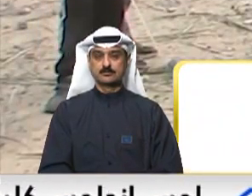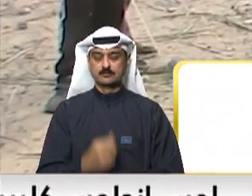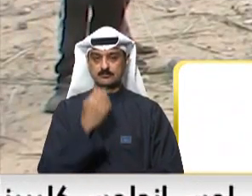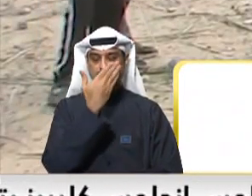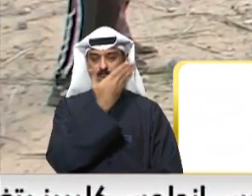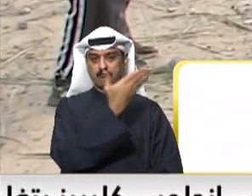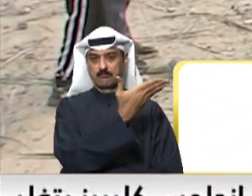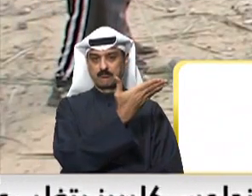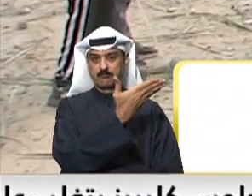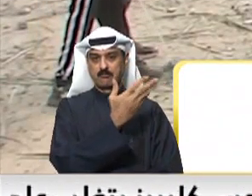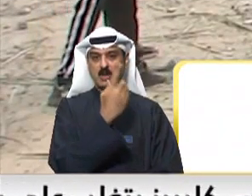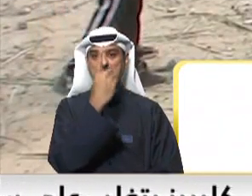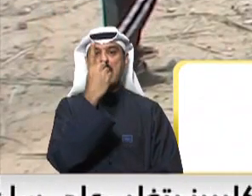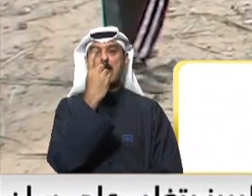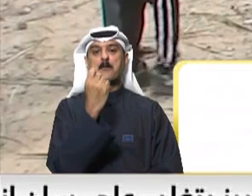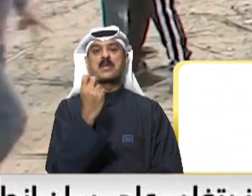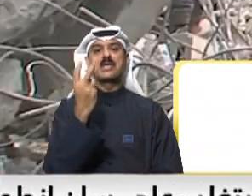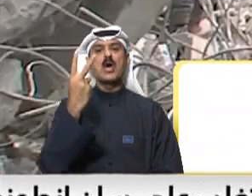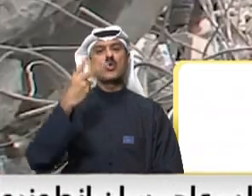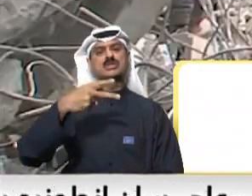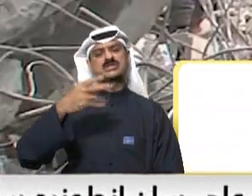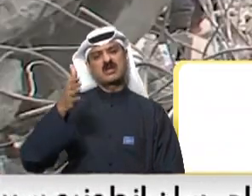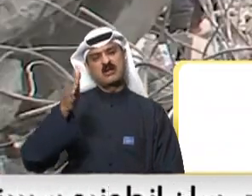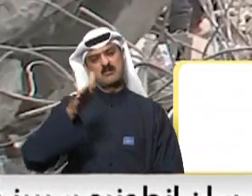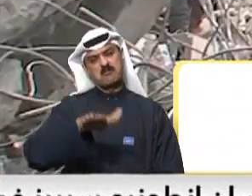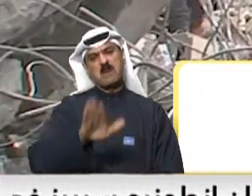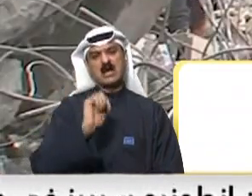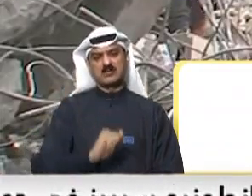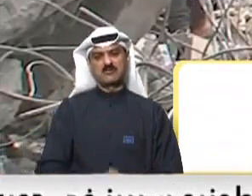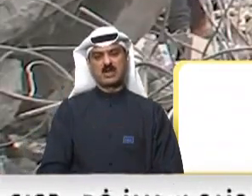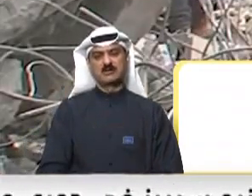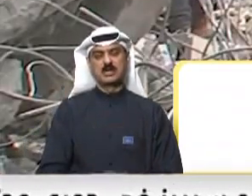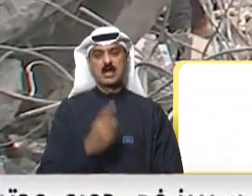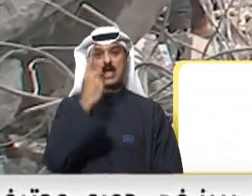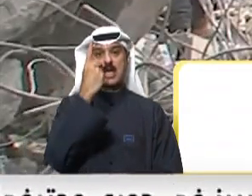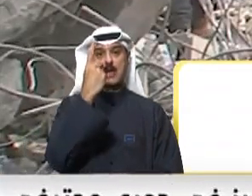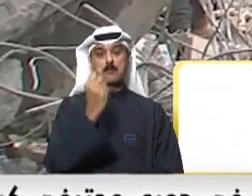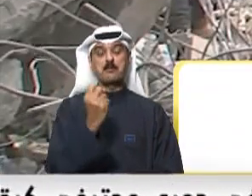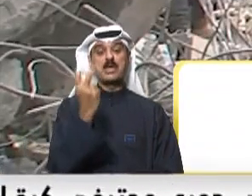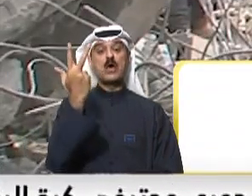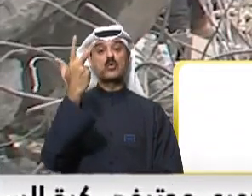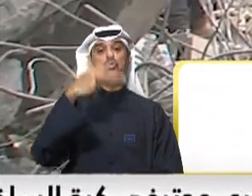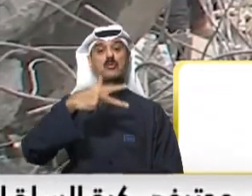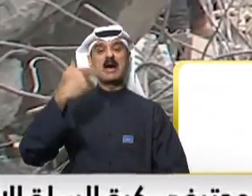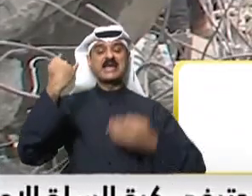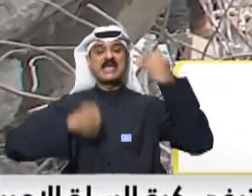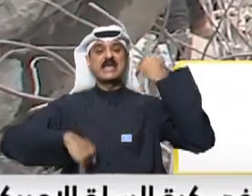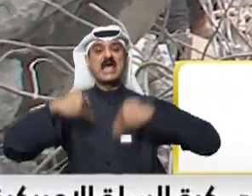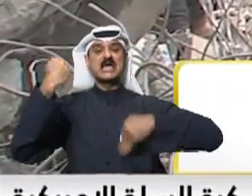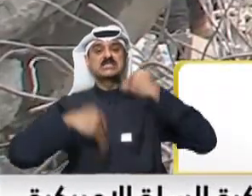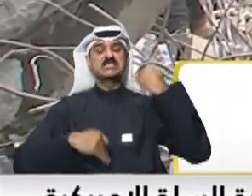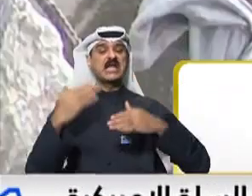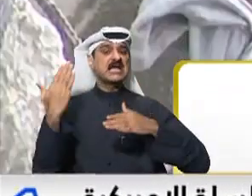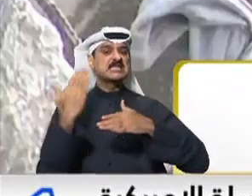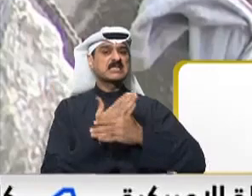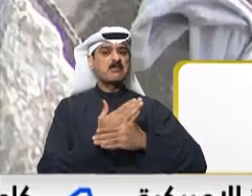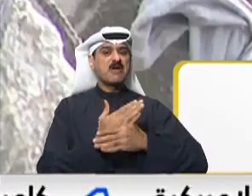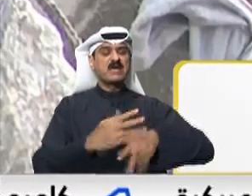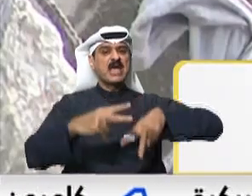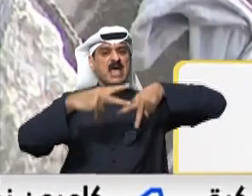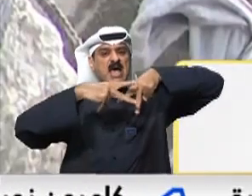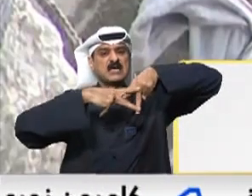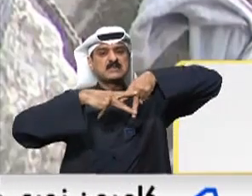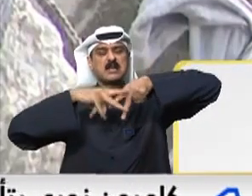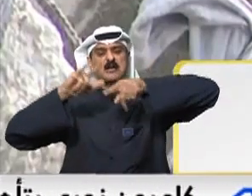استشهد أكثر من 120 شهيدا وأكثر من 180 جريحا في سلسلة غارات جوية